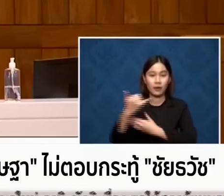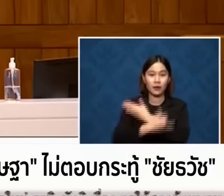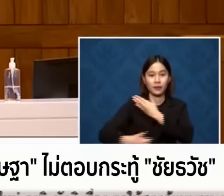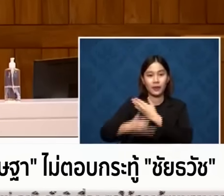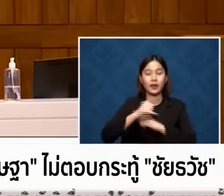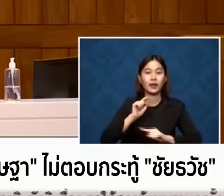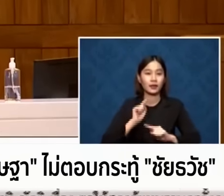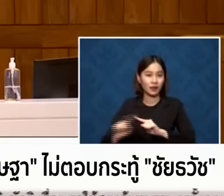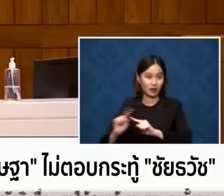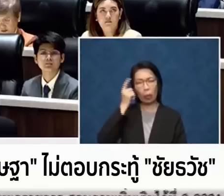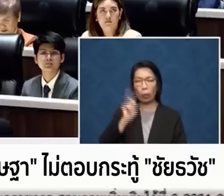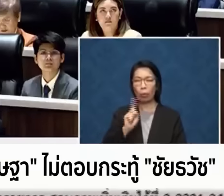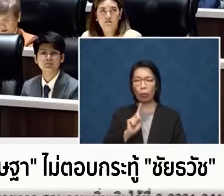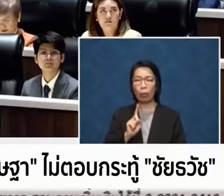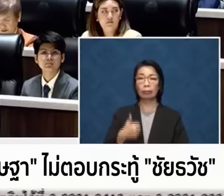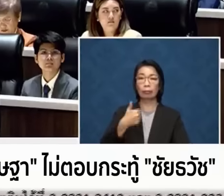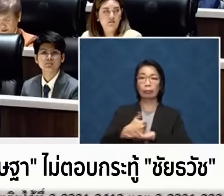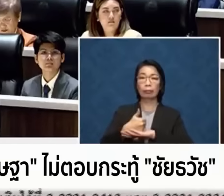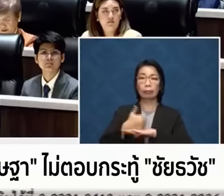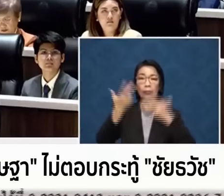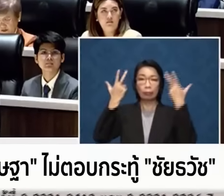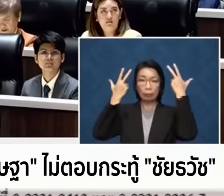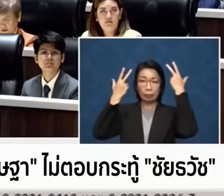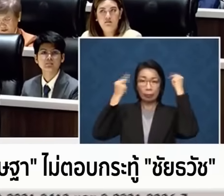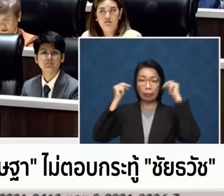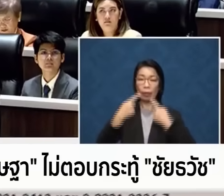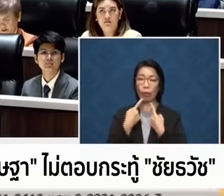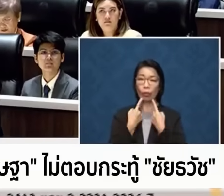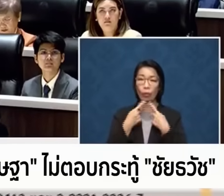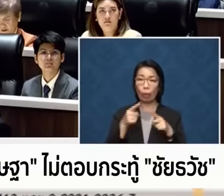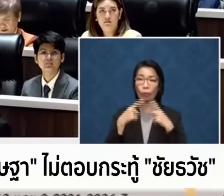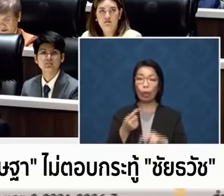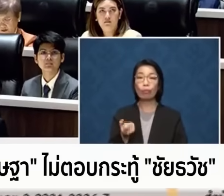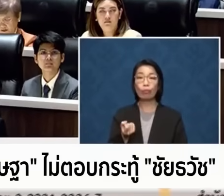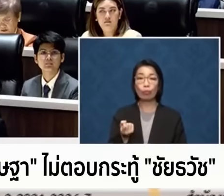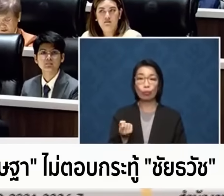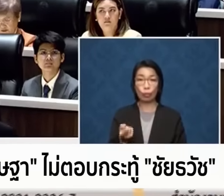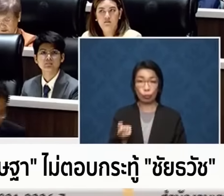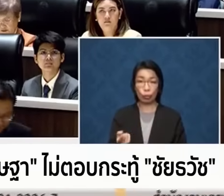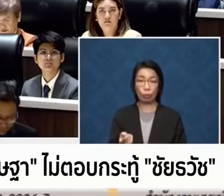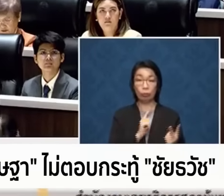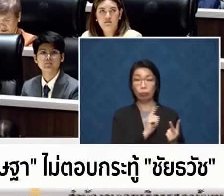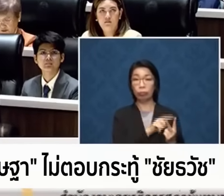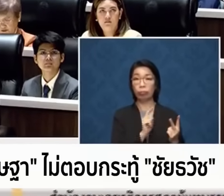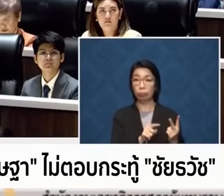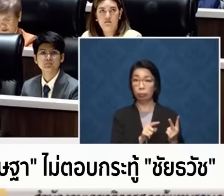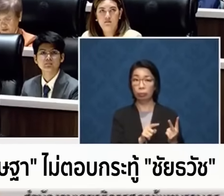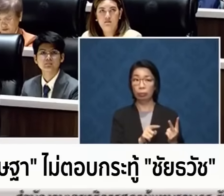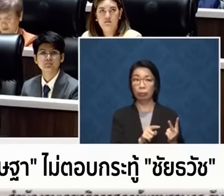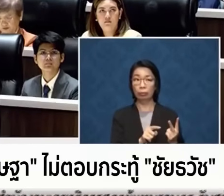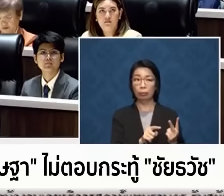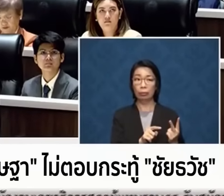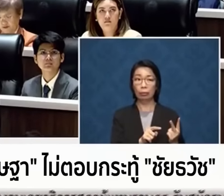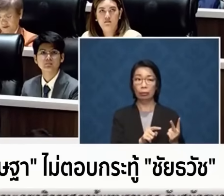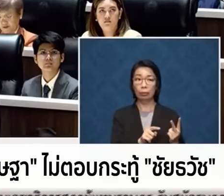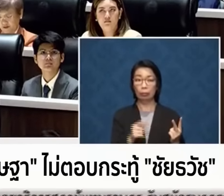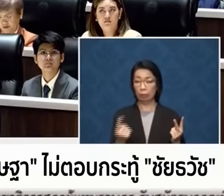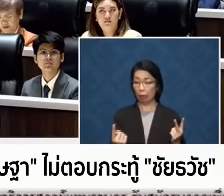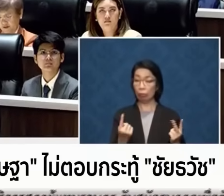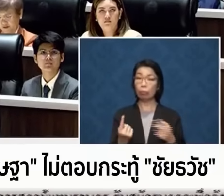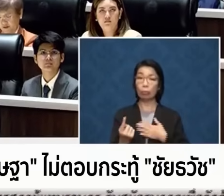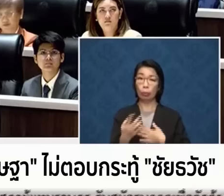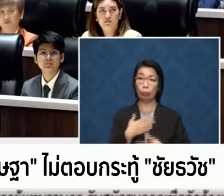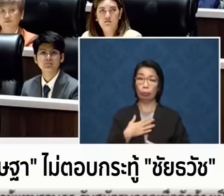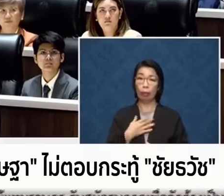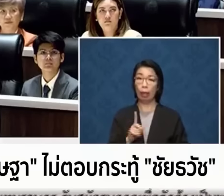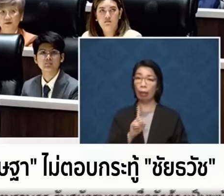ฮะเป็นการเดินทางที่ท่านนายกจะตอบกระทู้ถามสดของท่านสมาชิกอีก 2ท่านแต่ไม่ตอบของผม